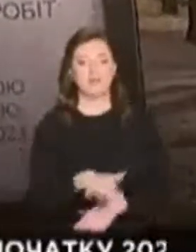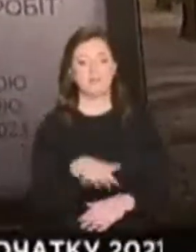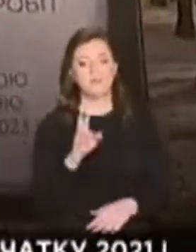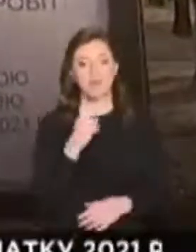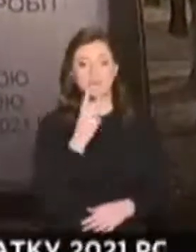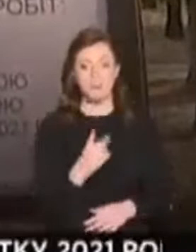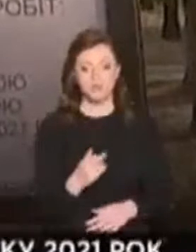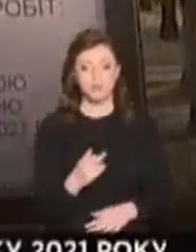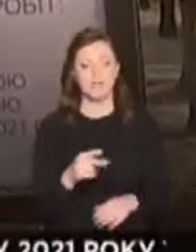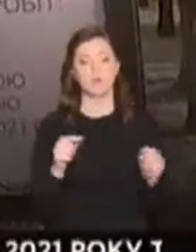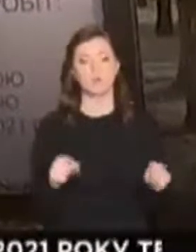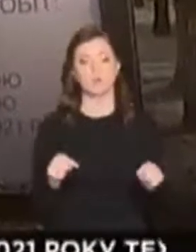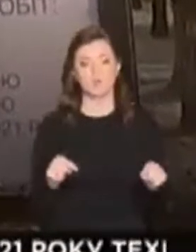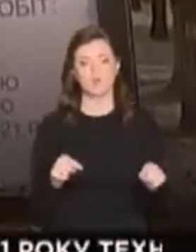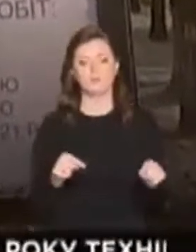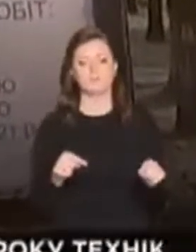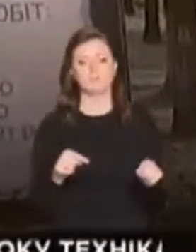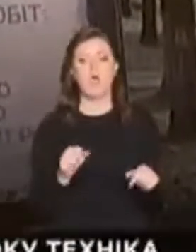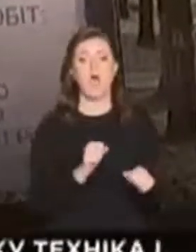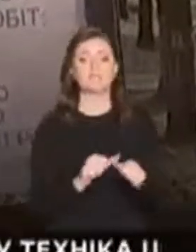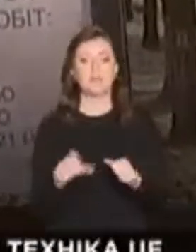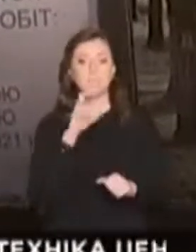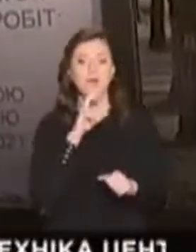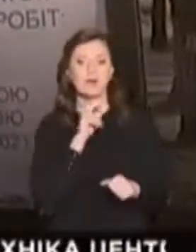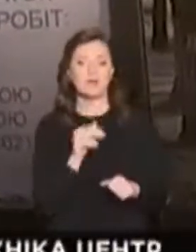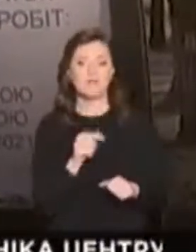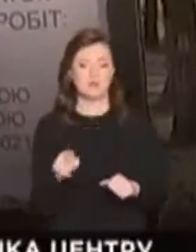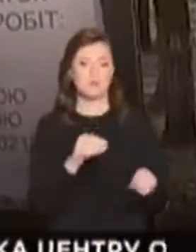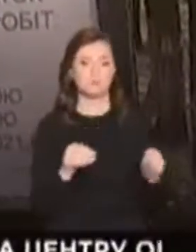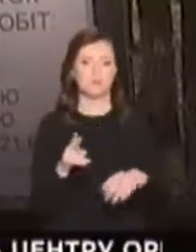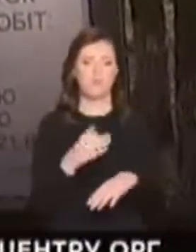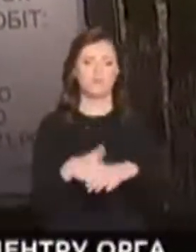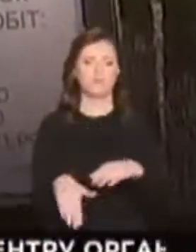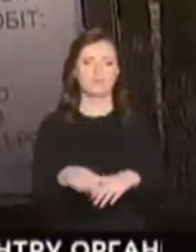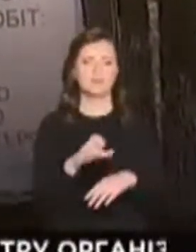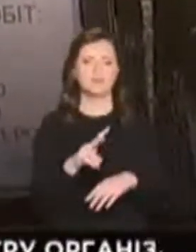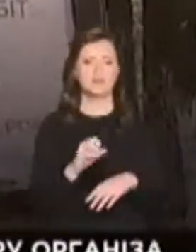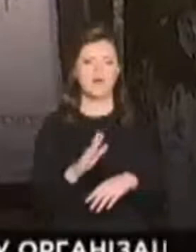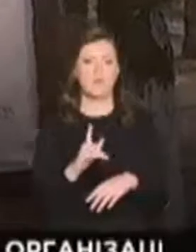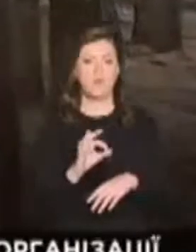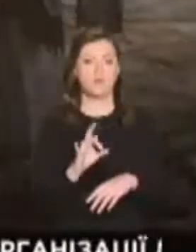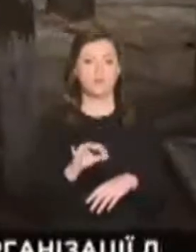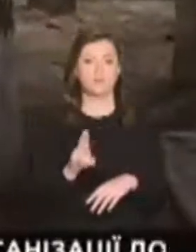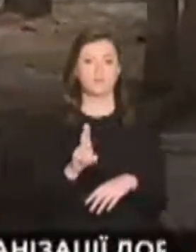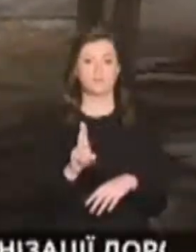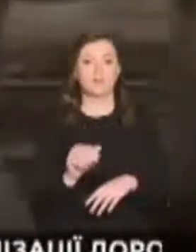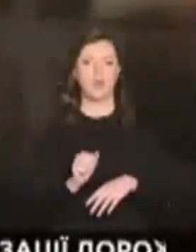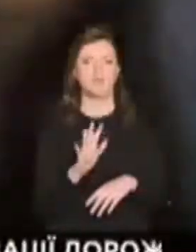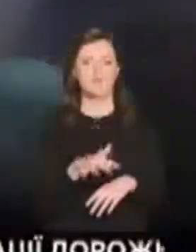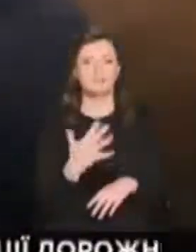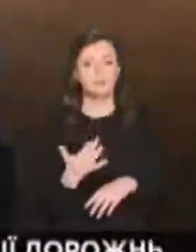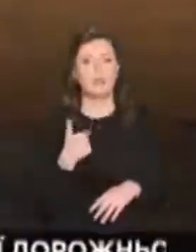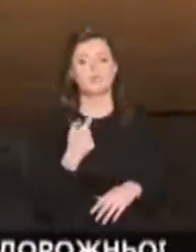бачите, тут, а саме кафе, там що розташовані по вулиці Славгородська, 55. Ми